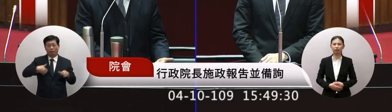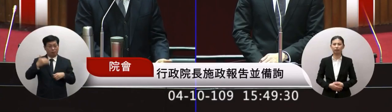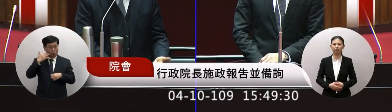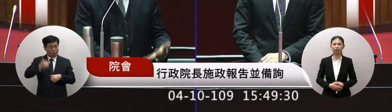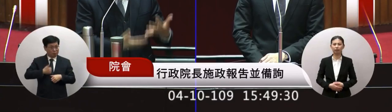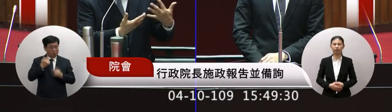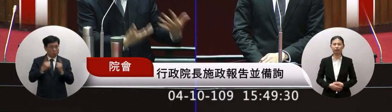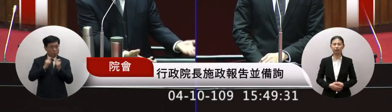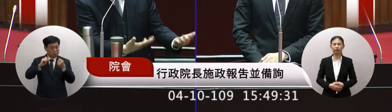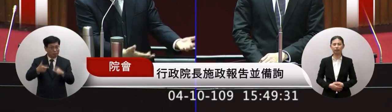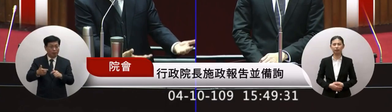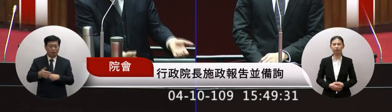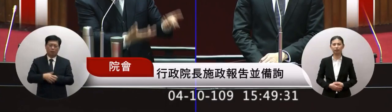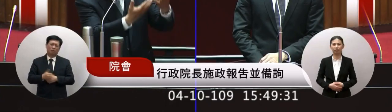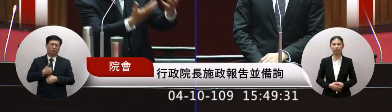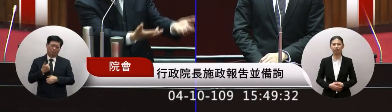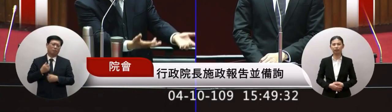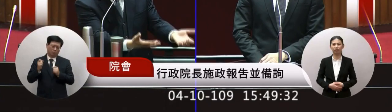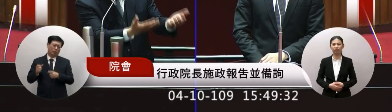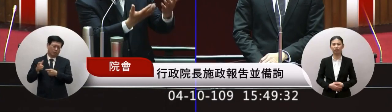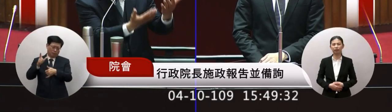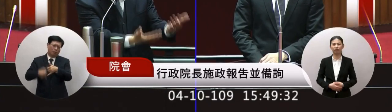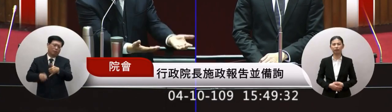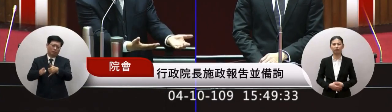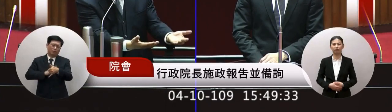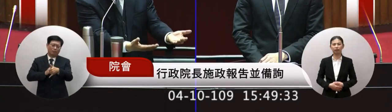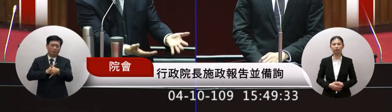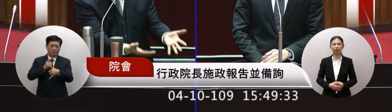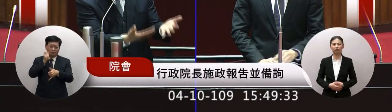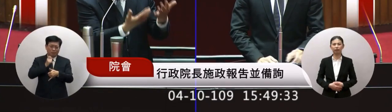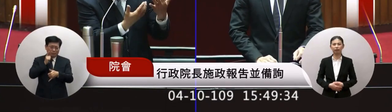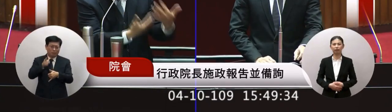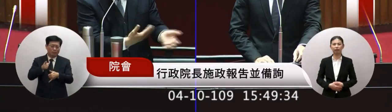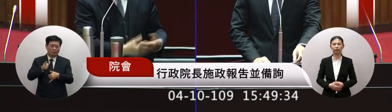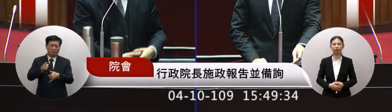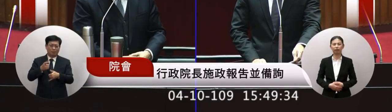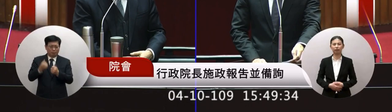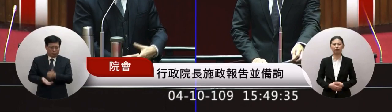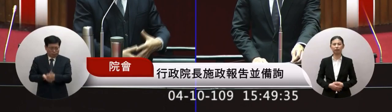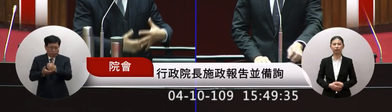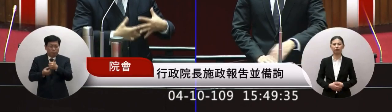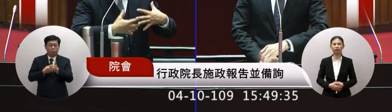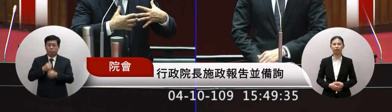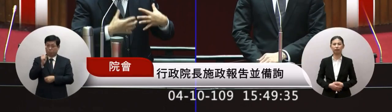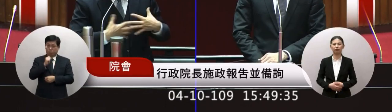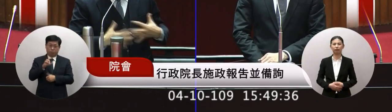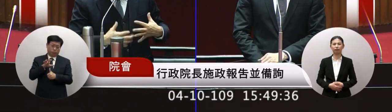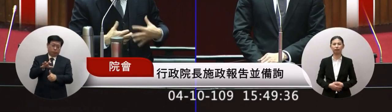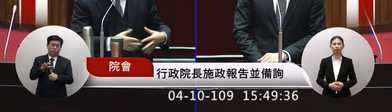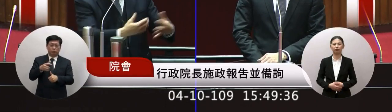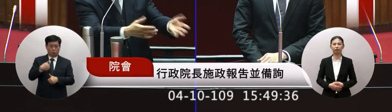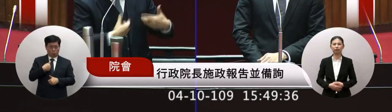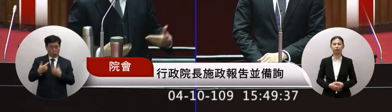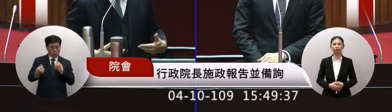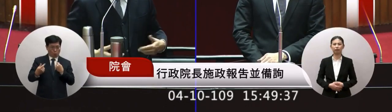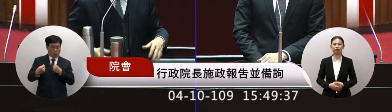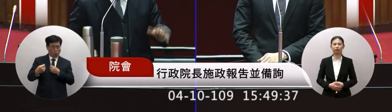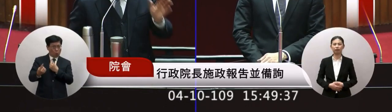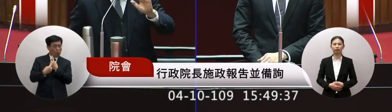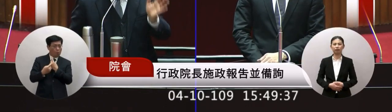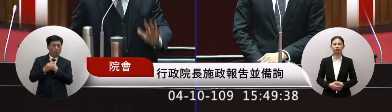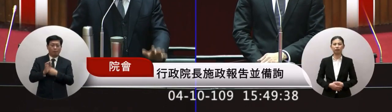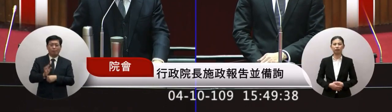共款，啊人都无共款，啊人都安尼，咱爱共尊重，袂使讲啊我安尼都拢爱照我